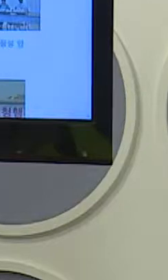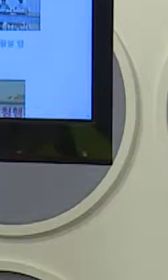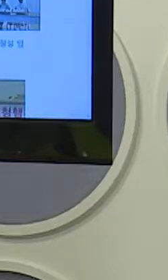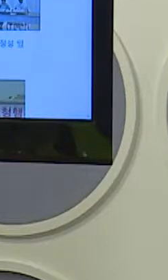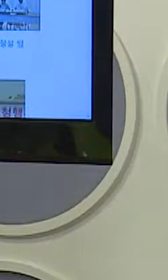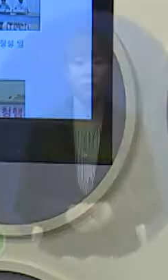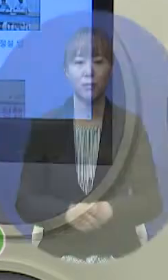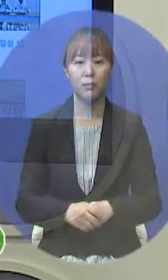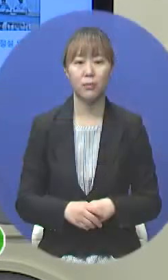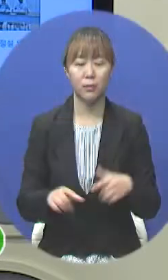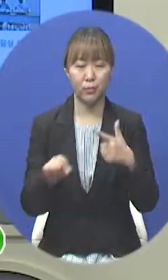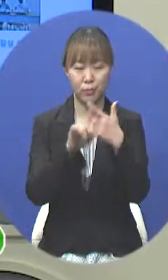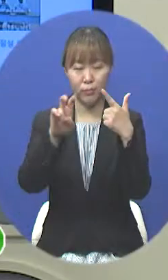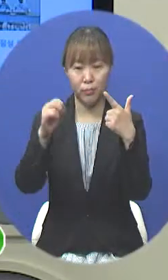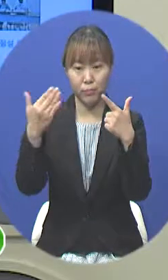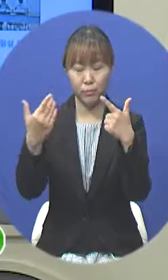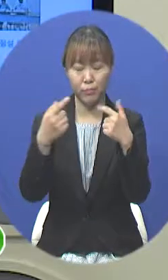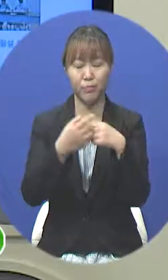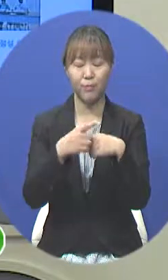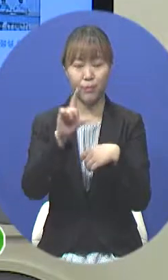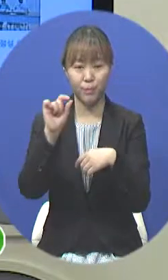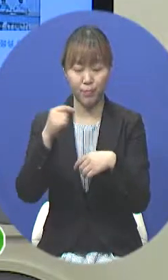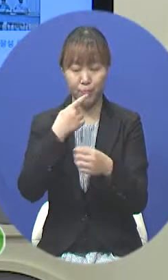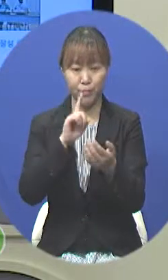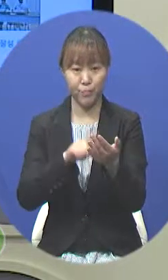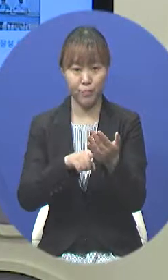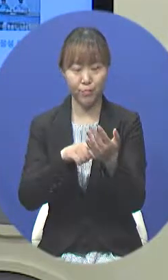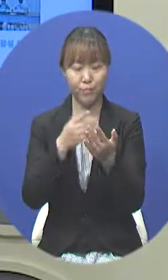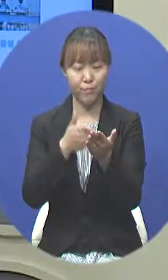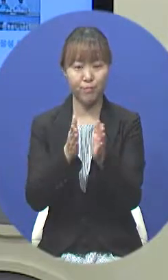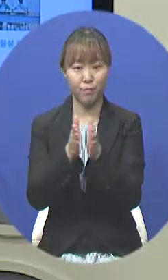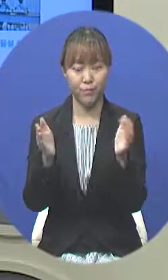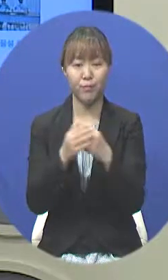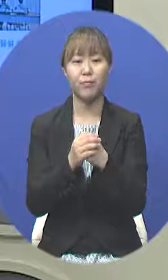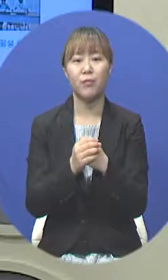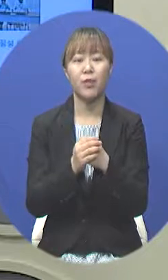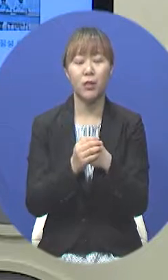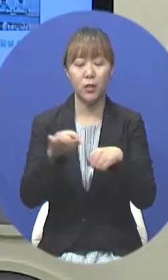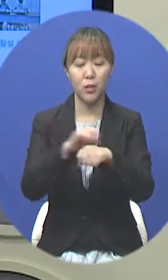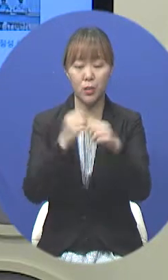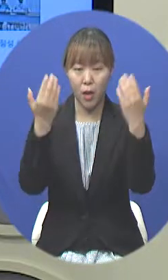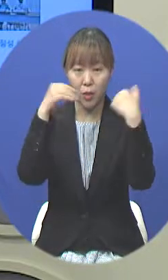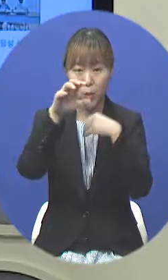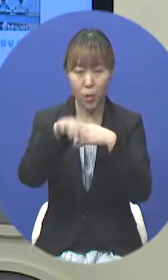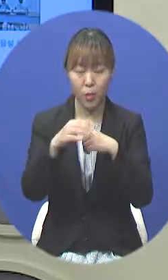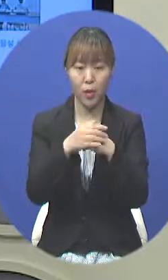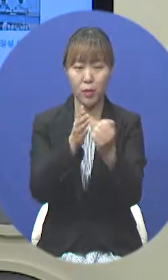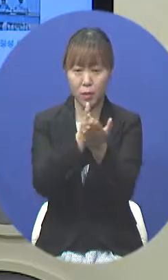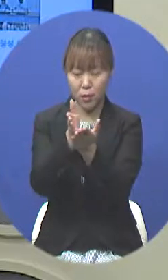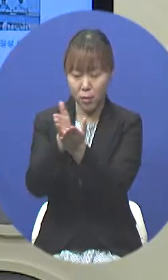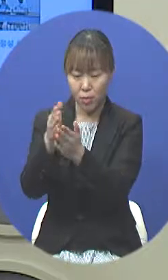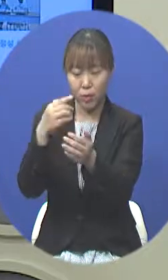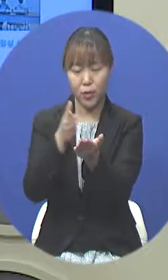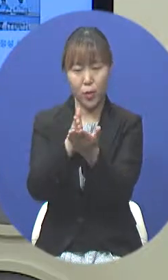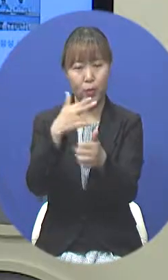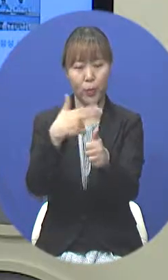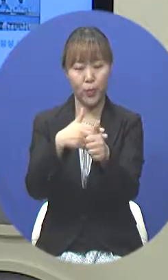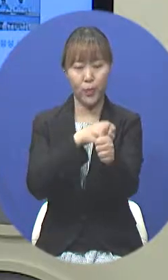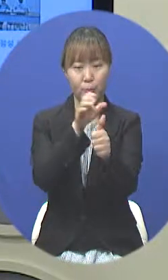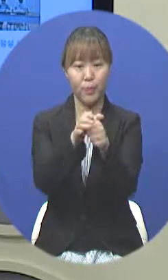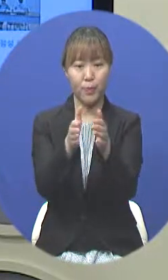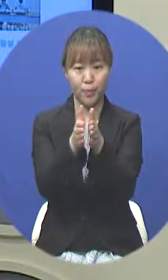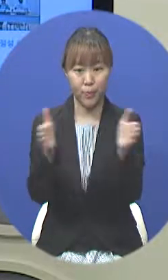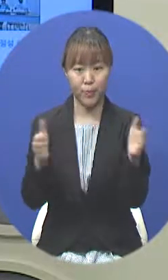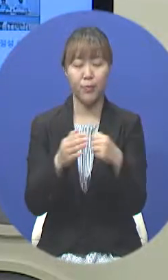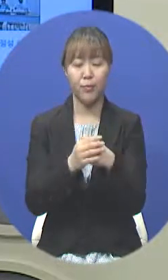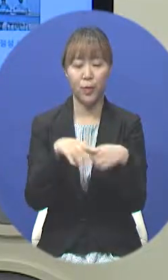6월 29일 만만한 좋습니다 2020 년 3월부터 특수학교에 진로 전담 교사가 배치됩니다